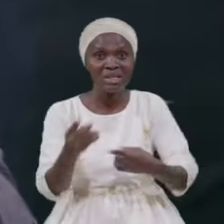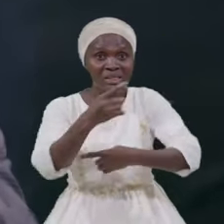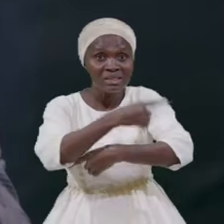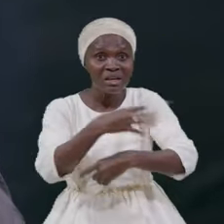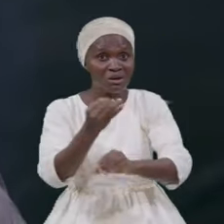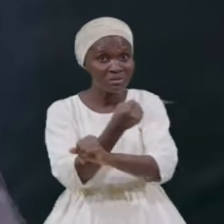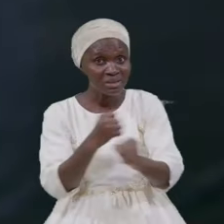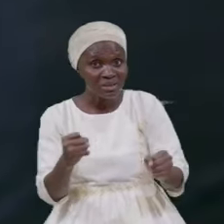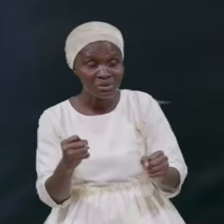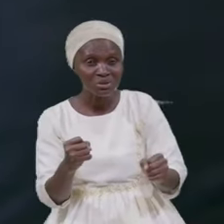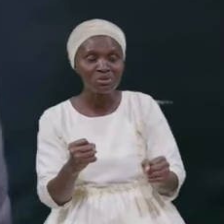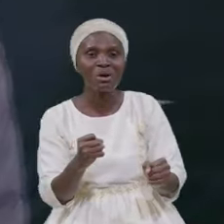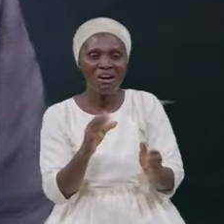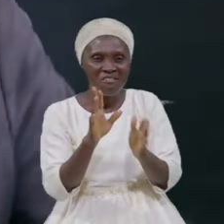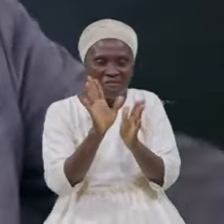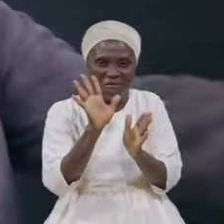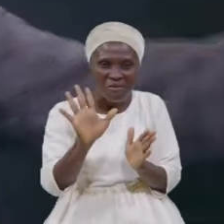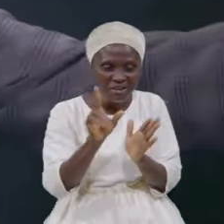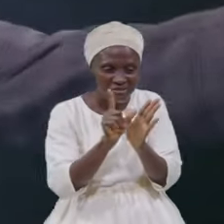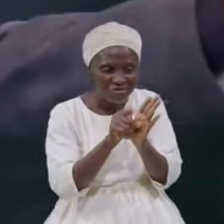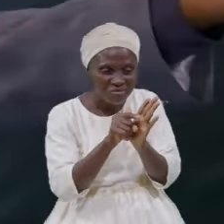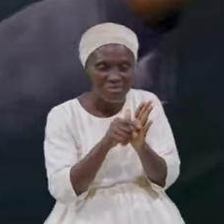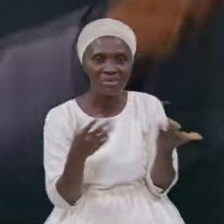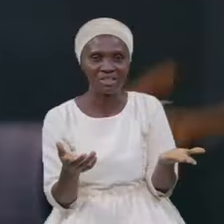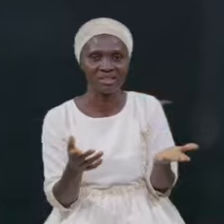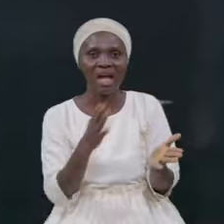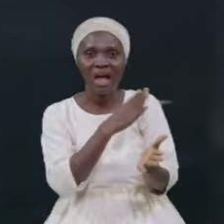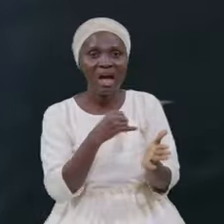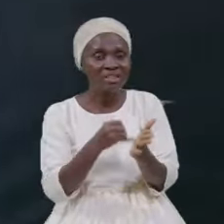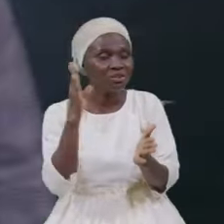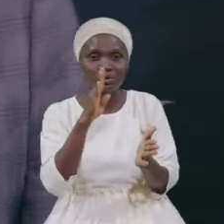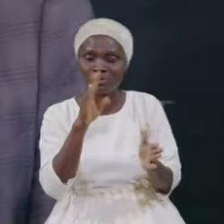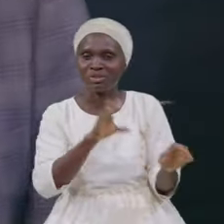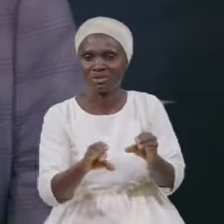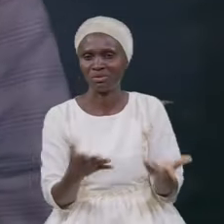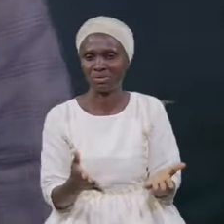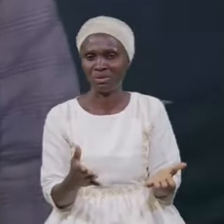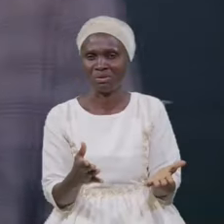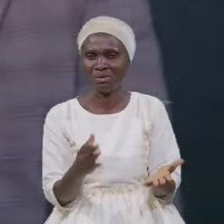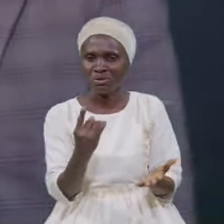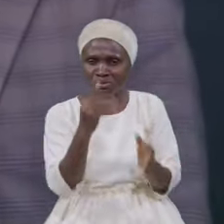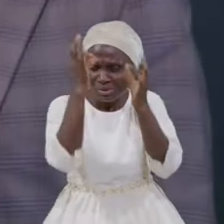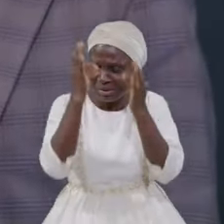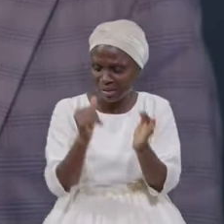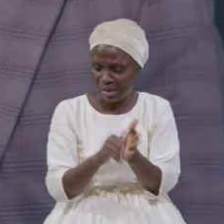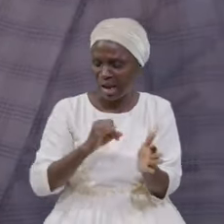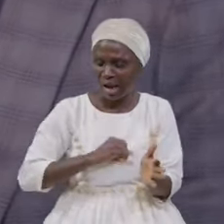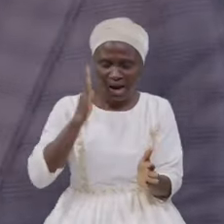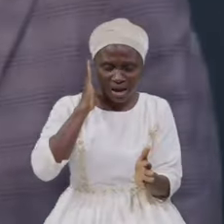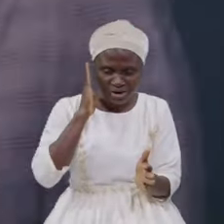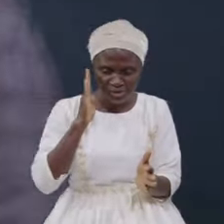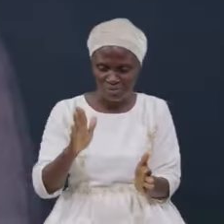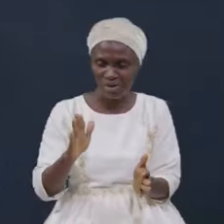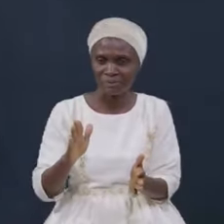nous refusons, et nous rejetons. Et finalement, nous nous retrouvons au grand